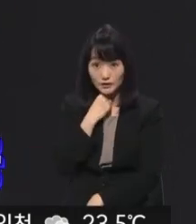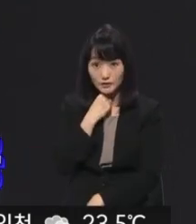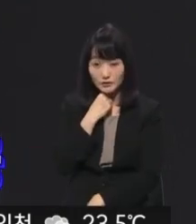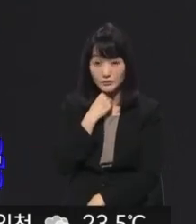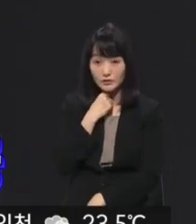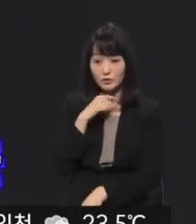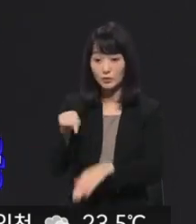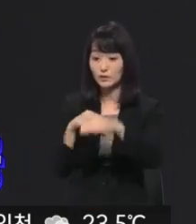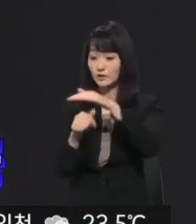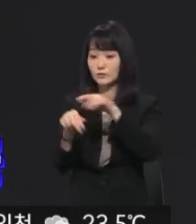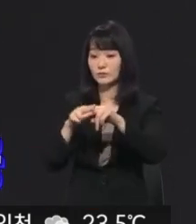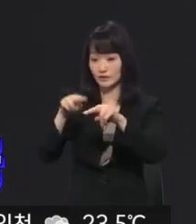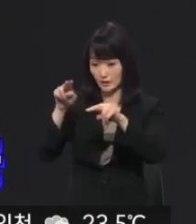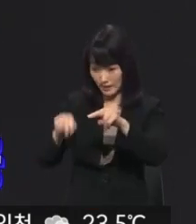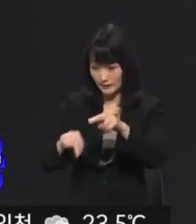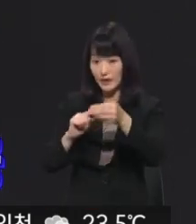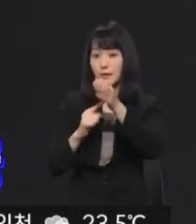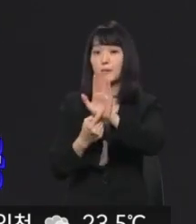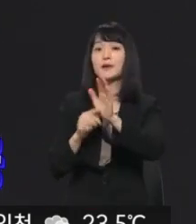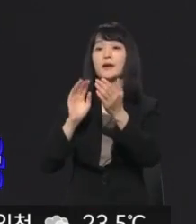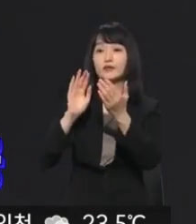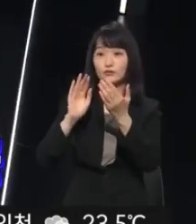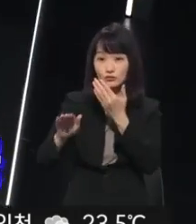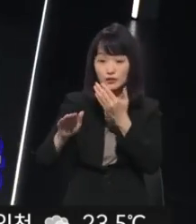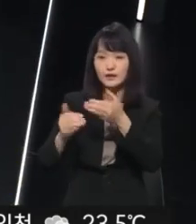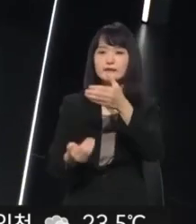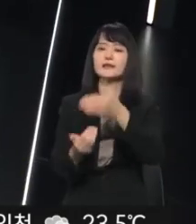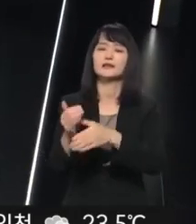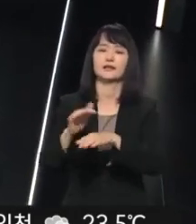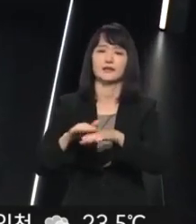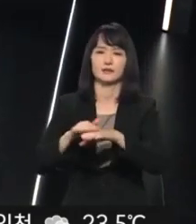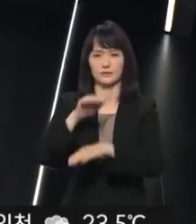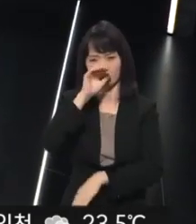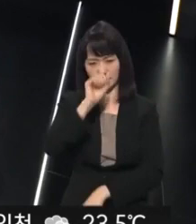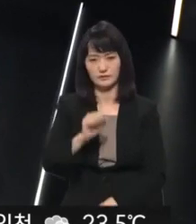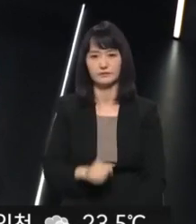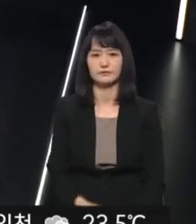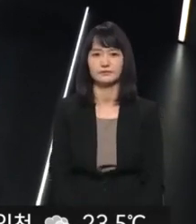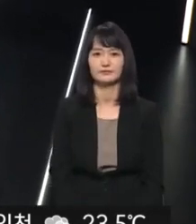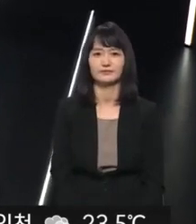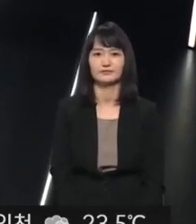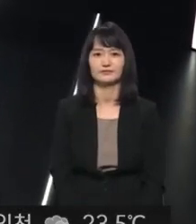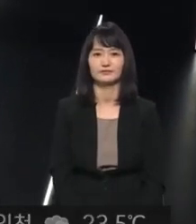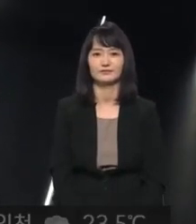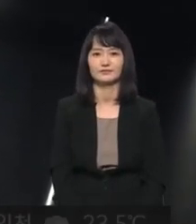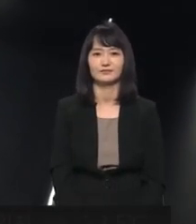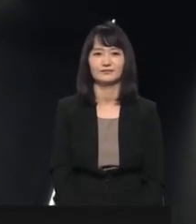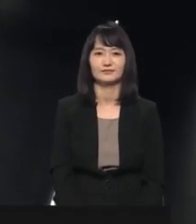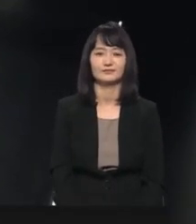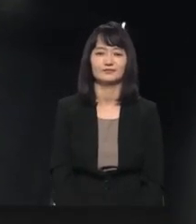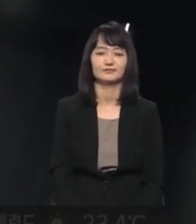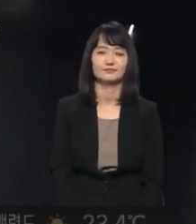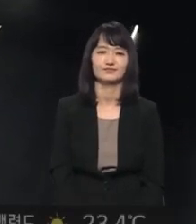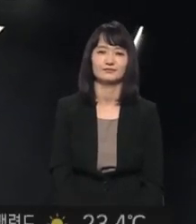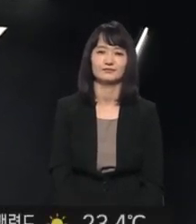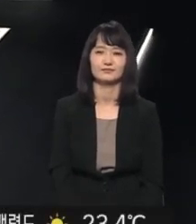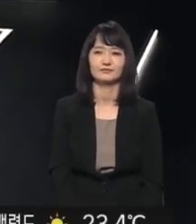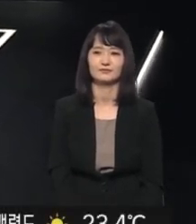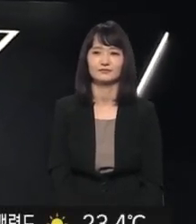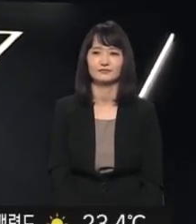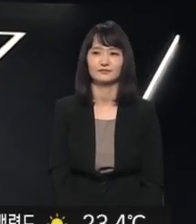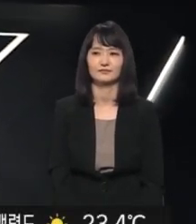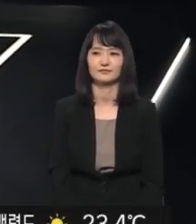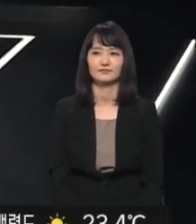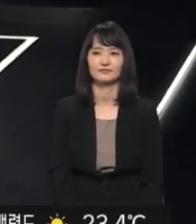수습하는 교신 합리적이라고 봐요 예 모두 번이 다 말씀해주셔서 할 말이 없는데 요 그러니까 있자 지금의 임장 앱이